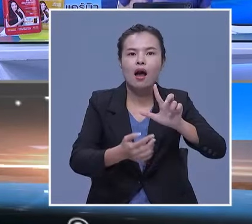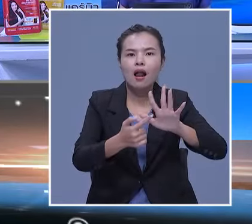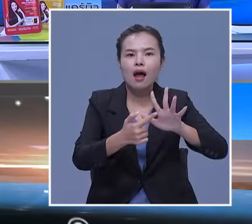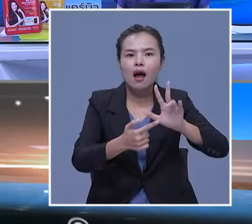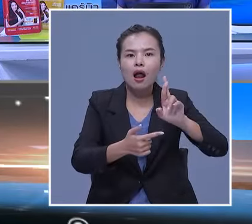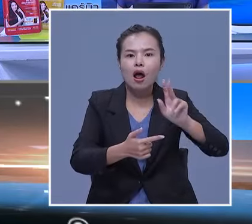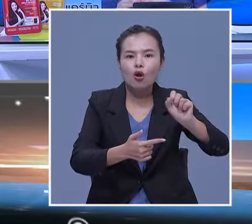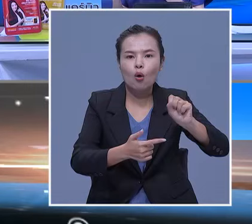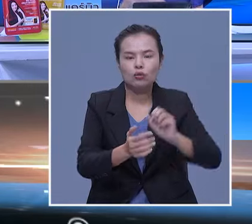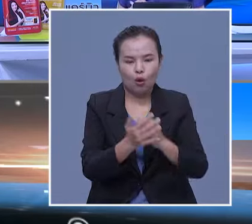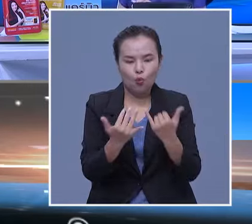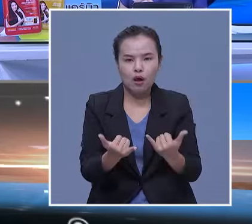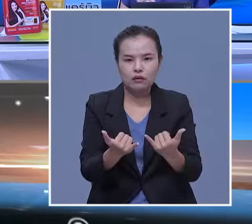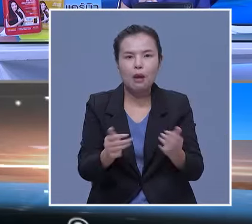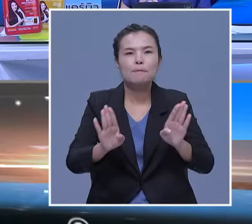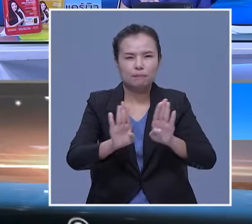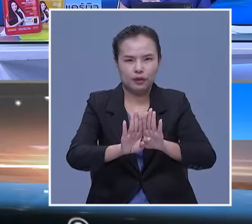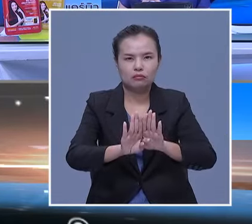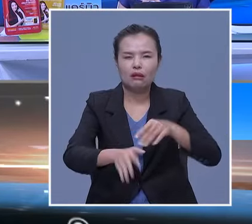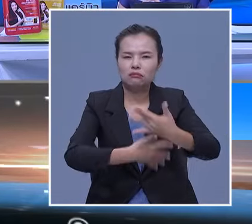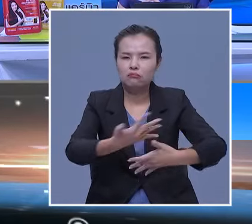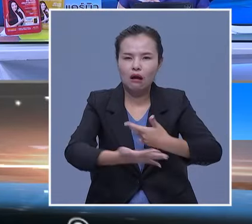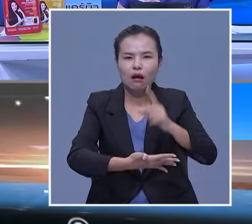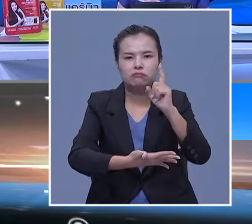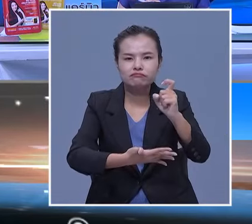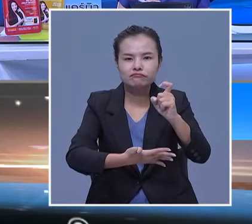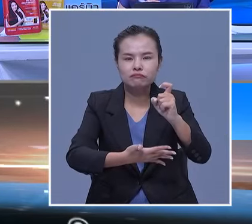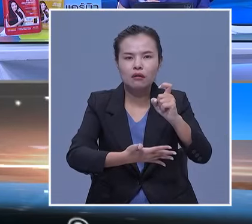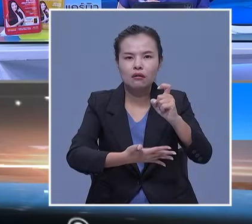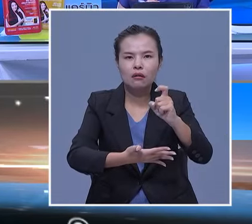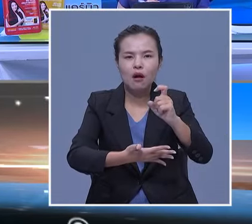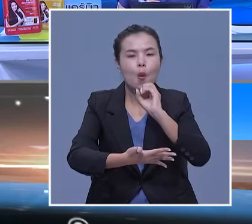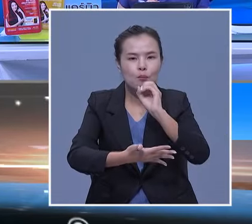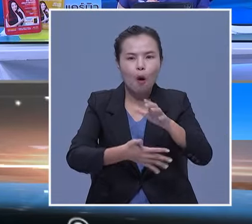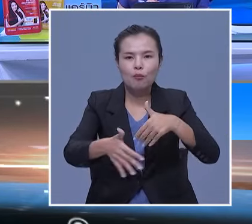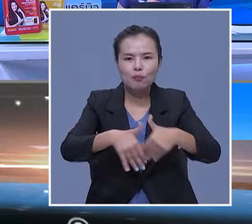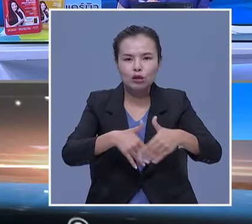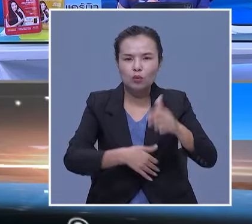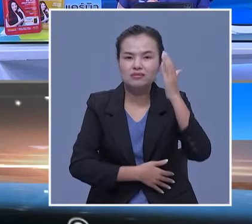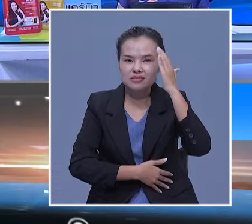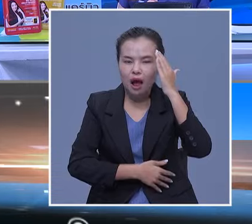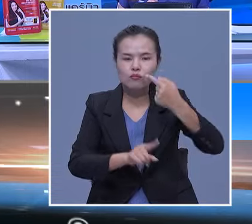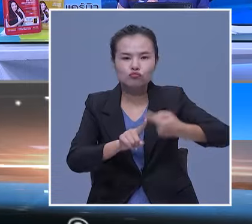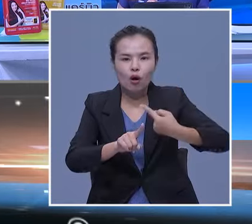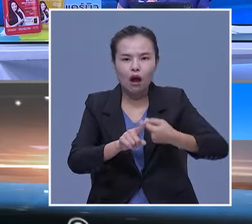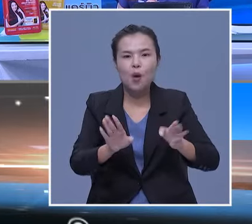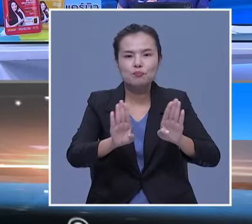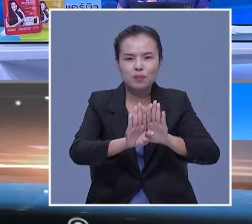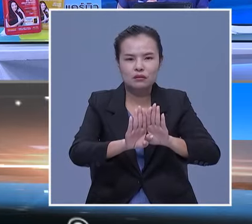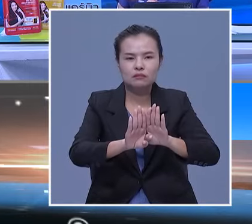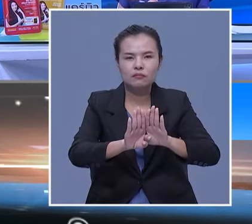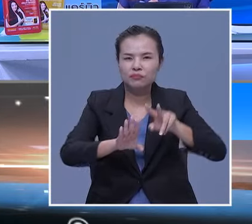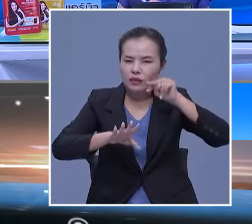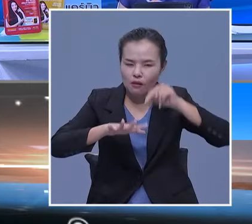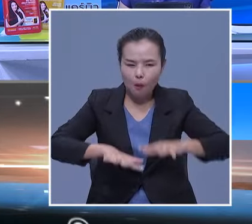ใหญ่วันเนี้ยค่ะคือต้องปิดตลาดไปก่อนเลยนะคะต้องแจ้งให้พี่น้องประชาชนได้ทราบว่าปิดตลาดเป็นการชั่วคราวเพราะว่าเจอกับภัย